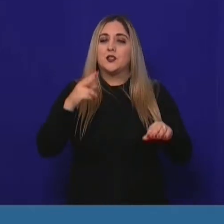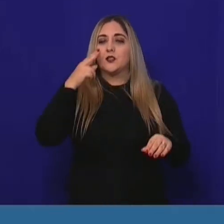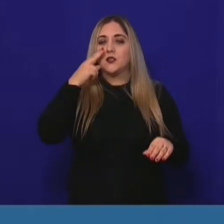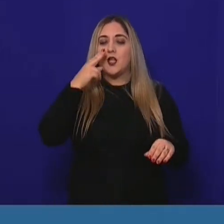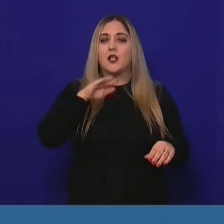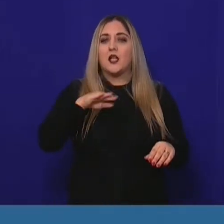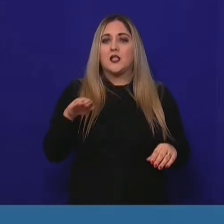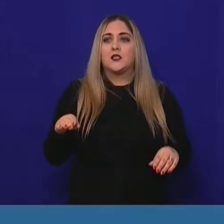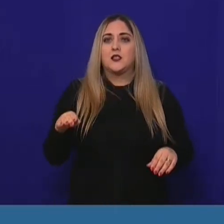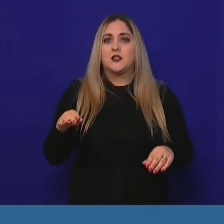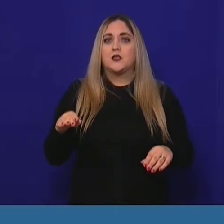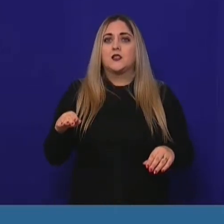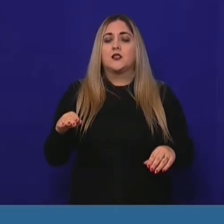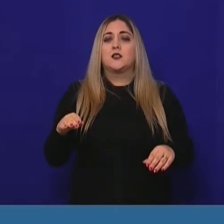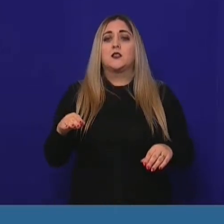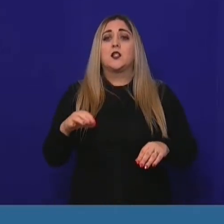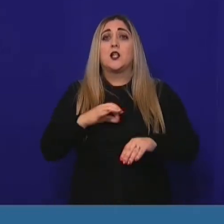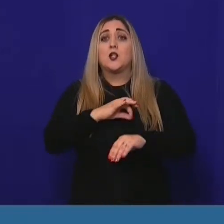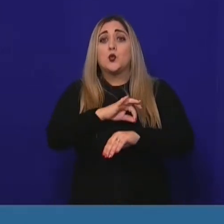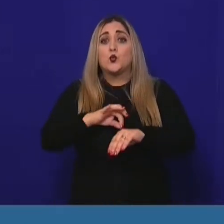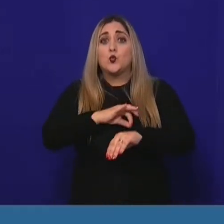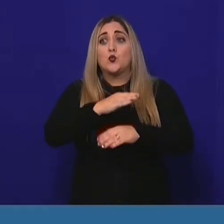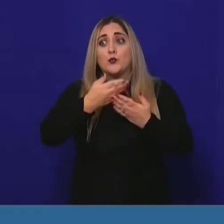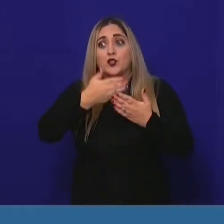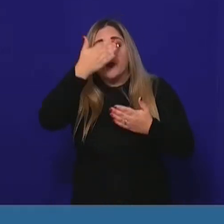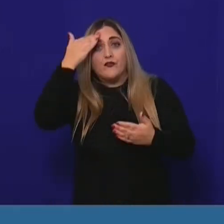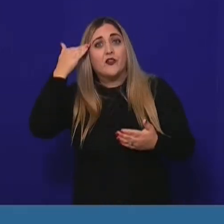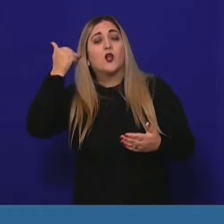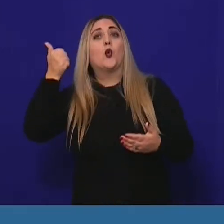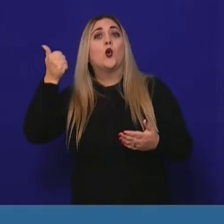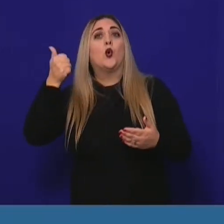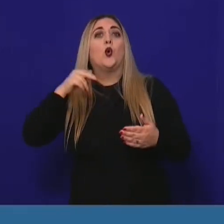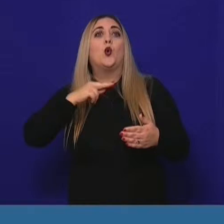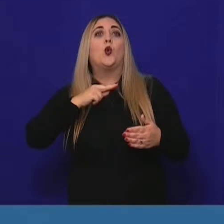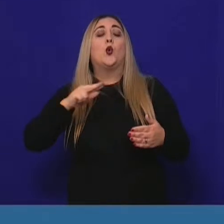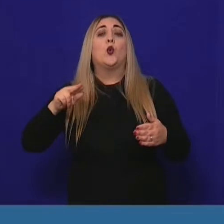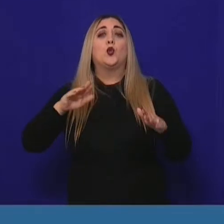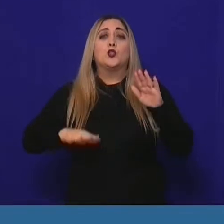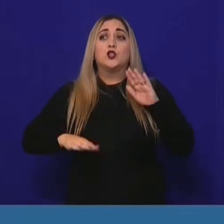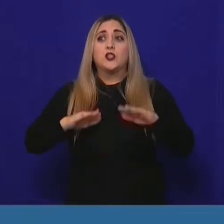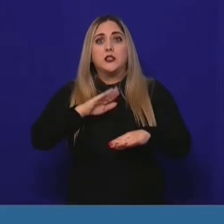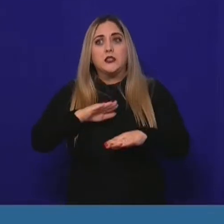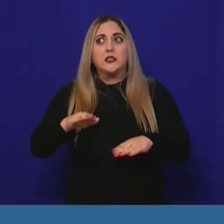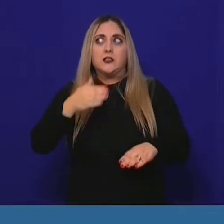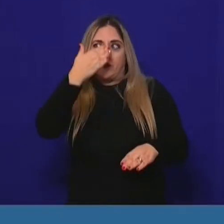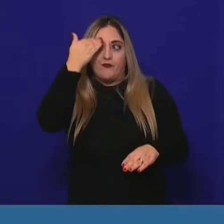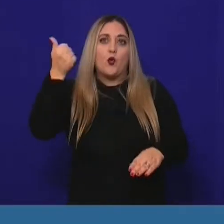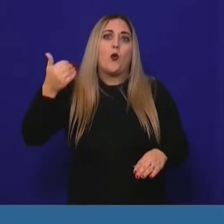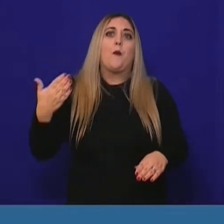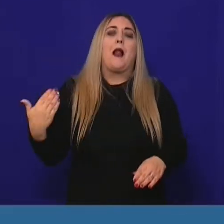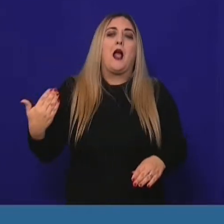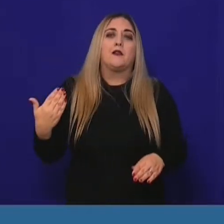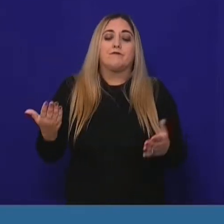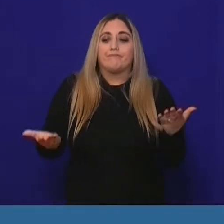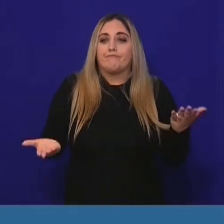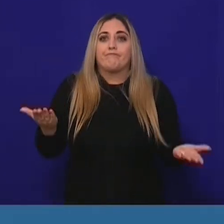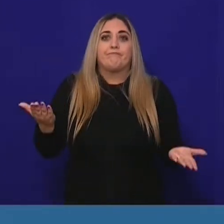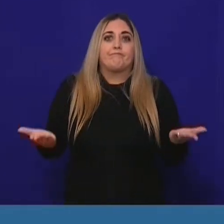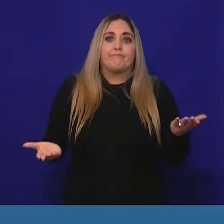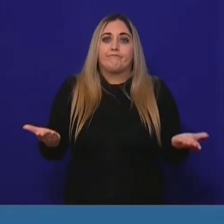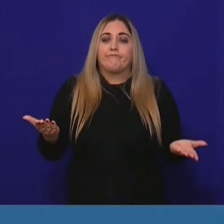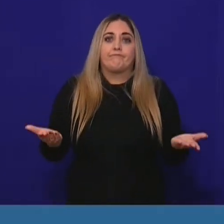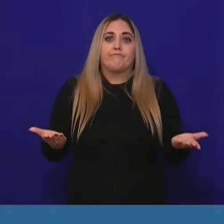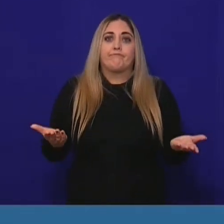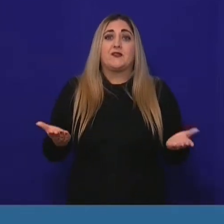jdumu ftit ġimgħat ikarkru wkoll li despite il-kura li tkun qed tingħatalhom l-attenzjoni kollha li tingħatalhom ikun